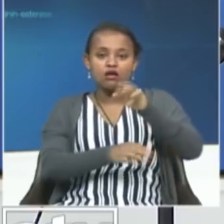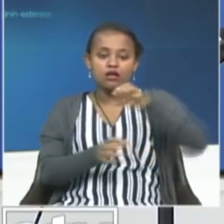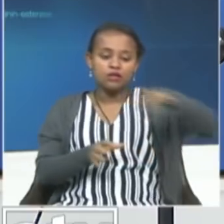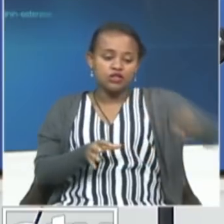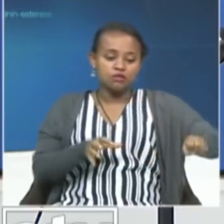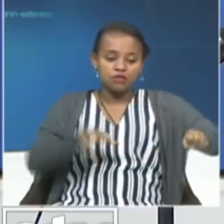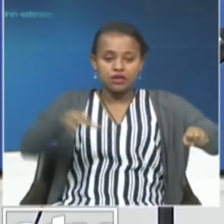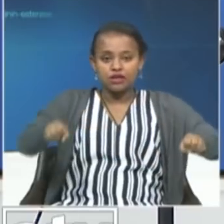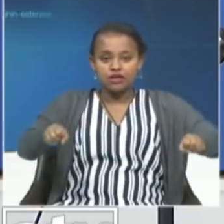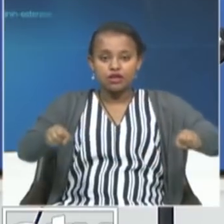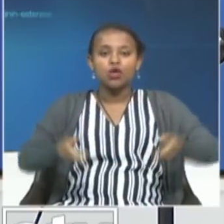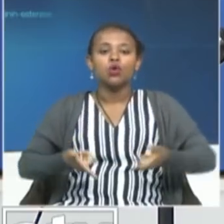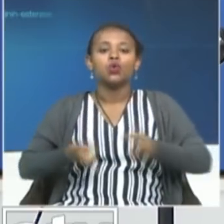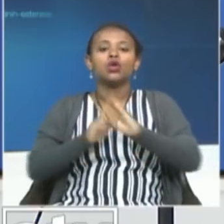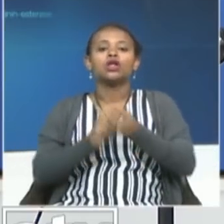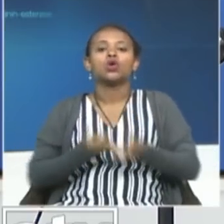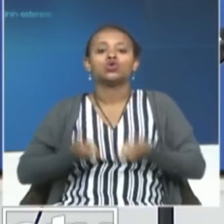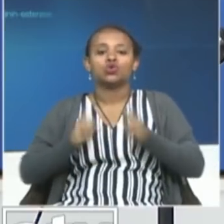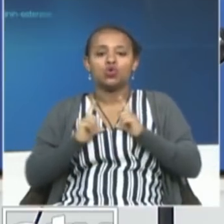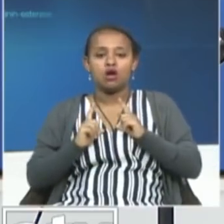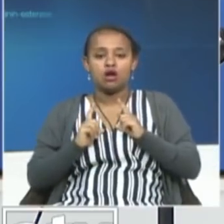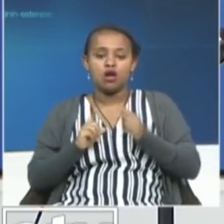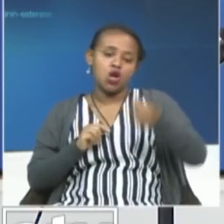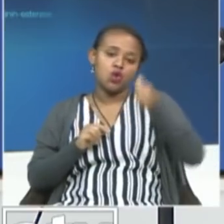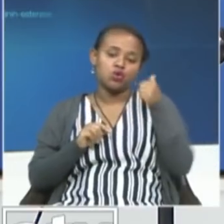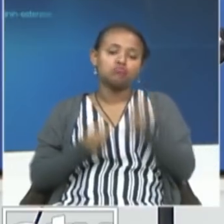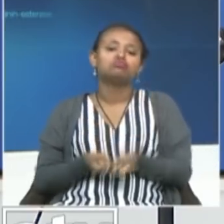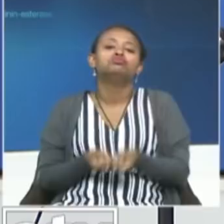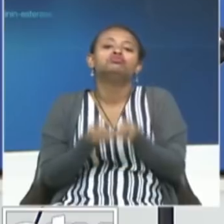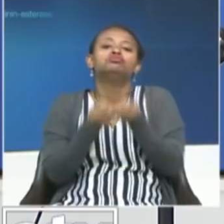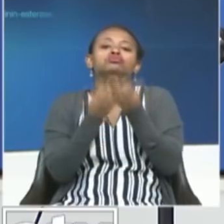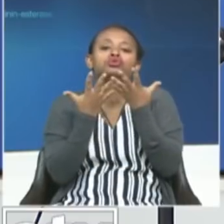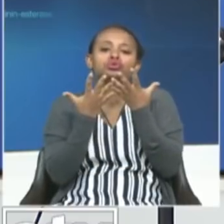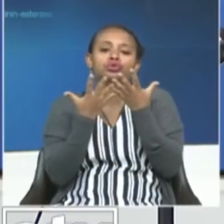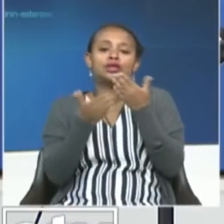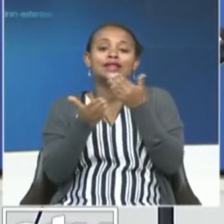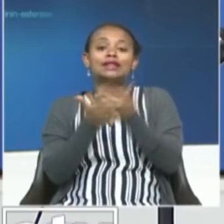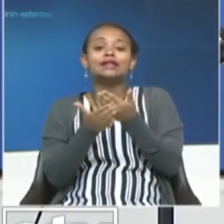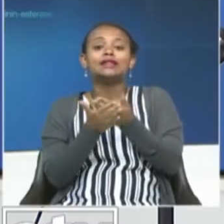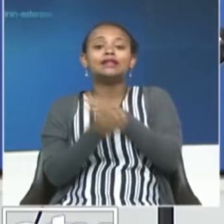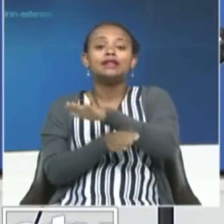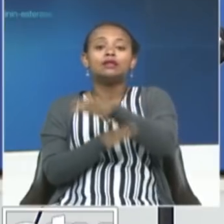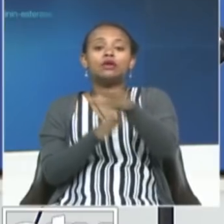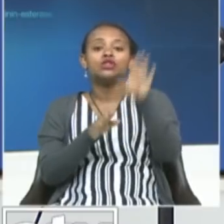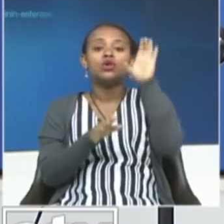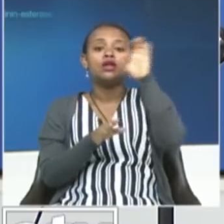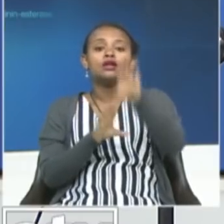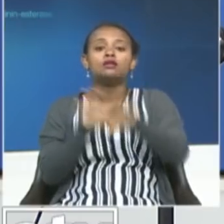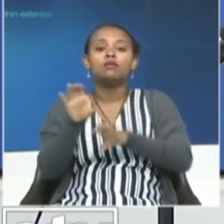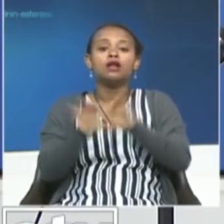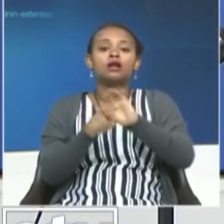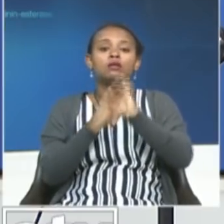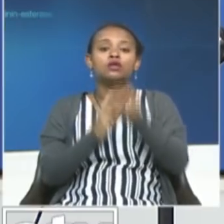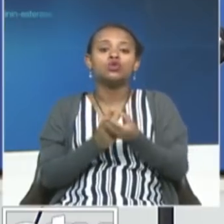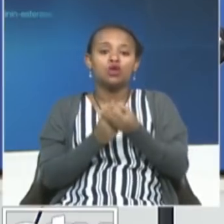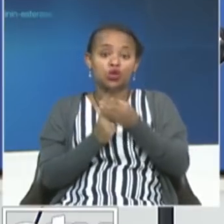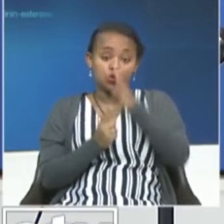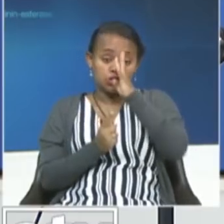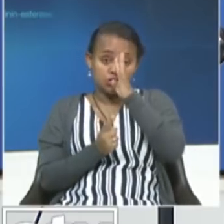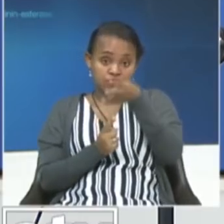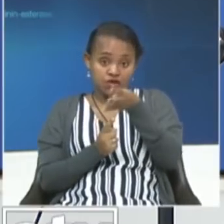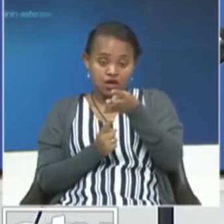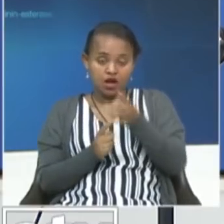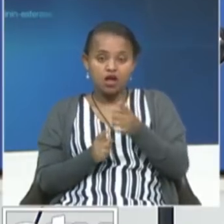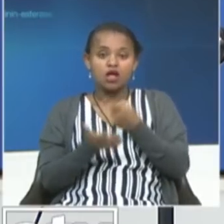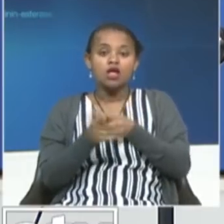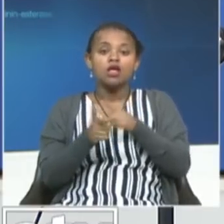የመጨበጥ ብረቶችን ይኖራል። ሌሎችም ብዙ ቅርርባቸውን የግድ የሚያደርግባቸው ሁኔታዎች ይፈጠራሉ በተለይ እንደዚህ